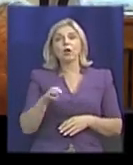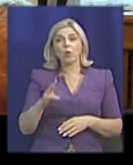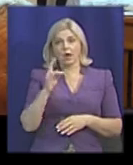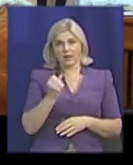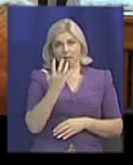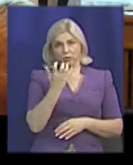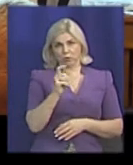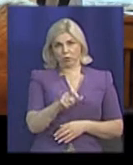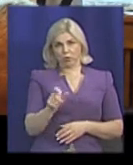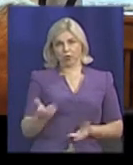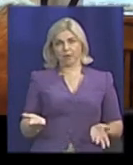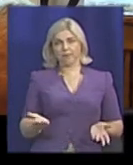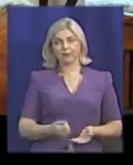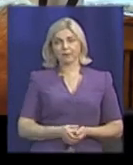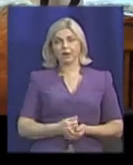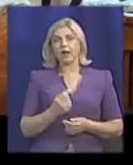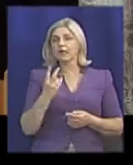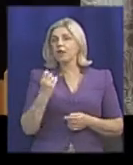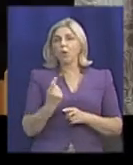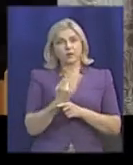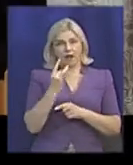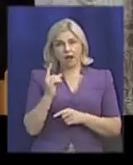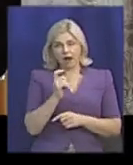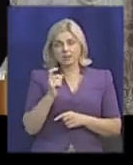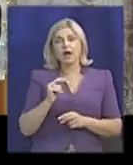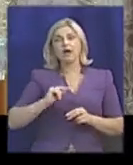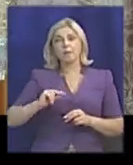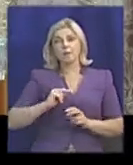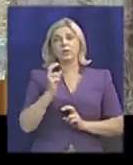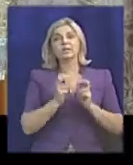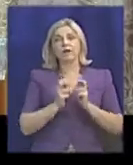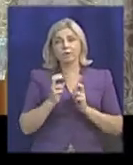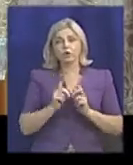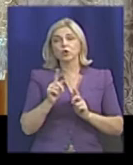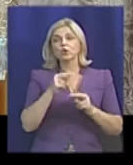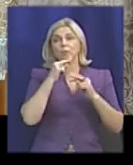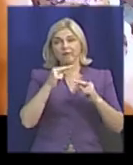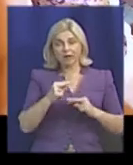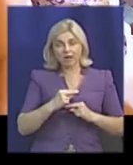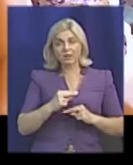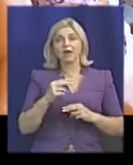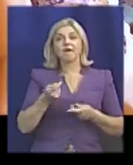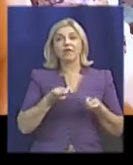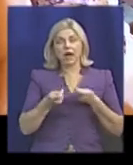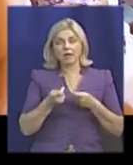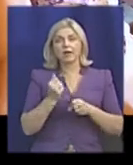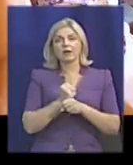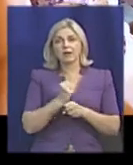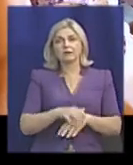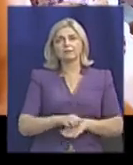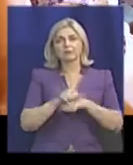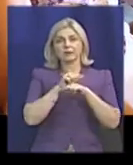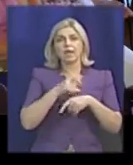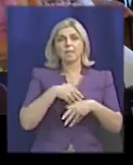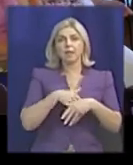500 людей?» Неодноразово працівники суднобудівного заводу, щоб привернути увагу влади, влаштовували акції протесту та